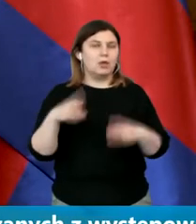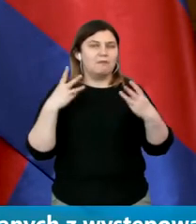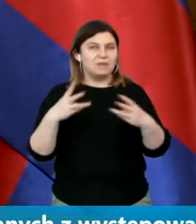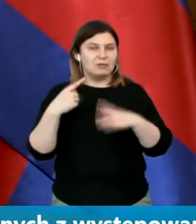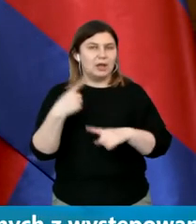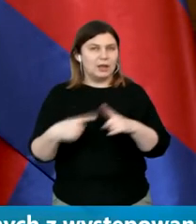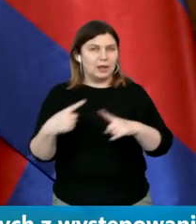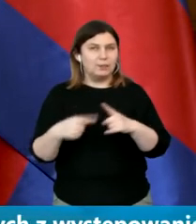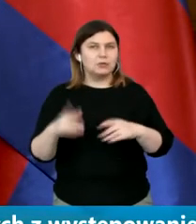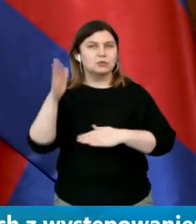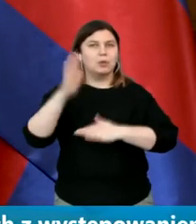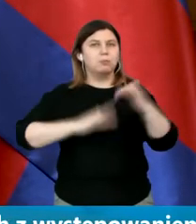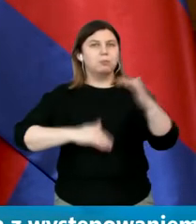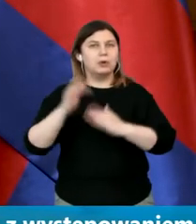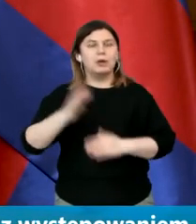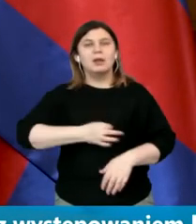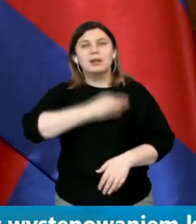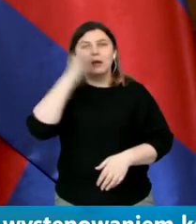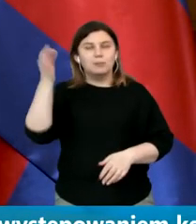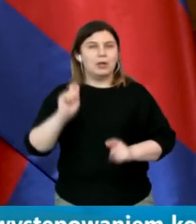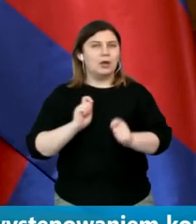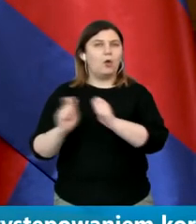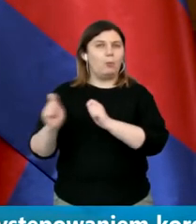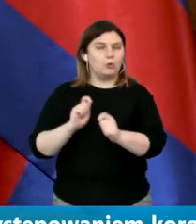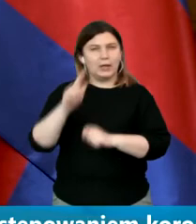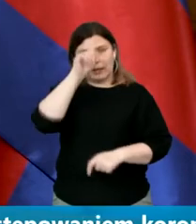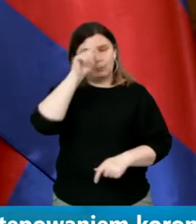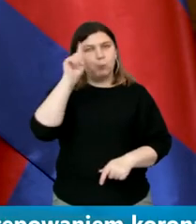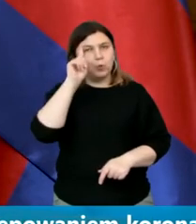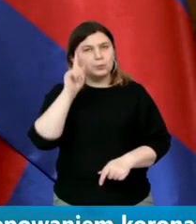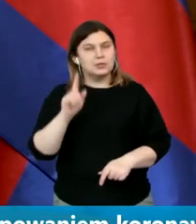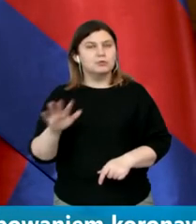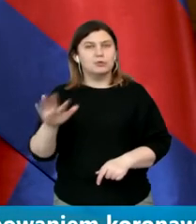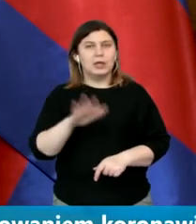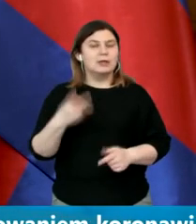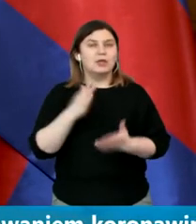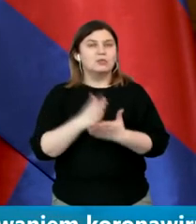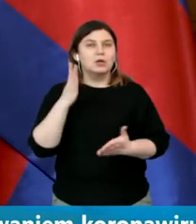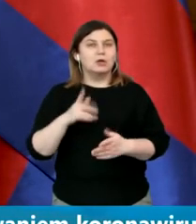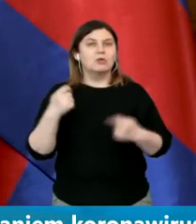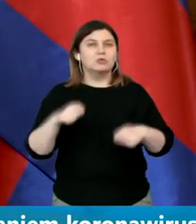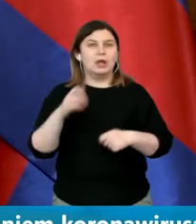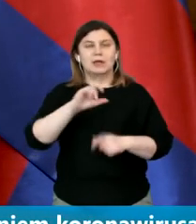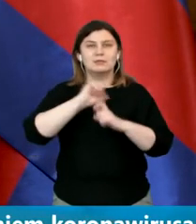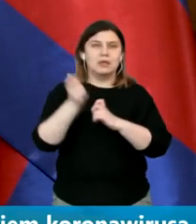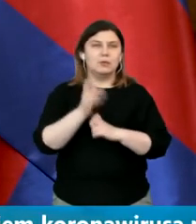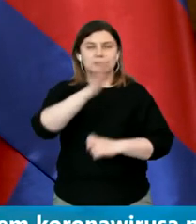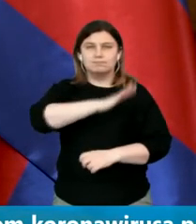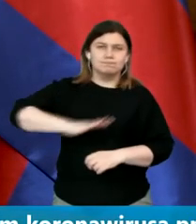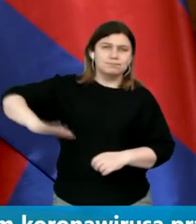w tym kroku do budowania lepszej komunikacji publicznej już nie tylko w Szczecinie, ale w całym obszarze metropolitalnym.